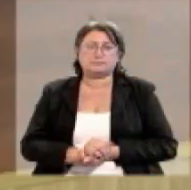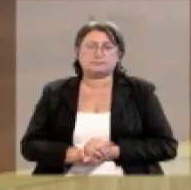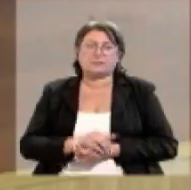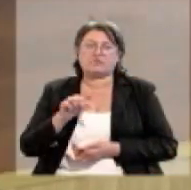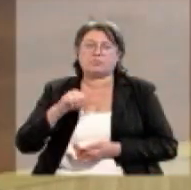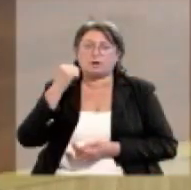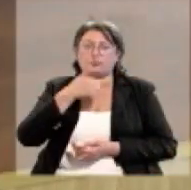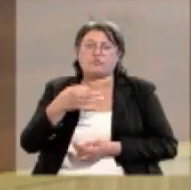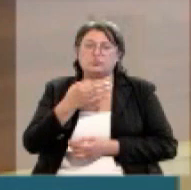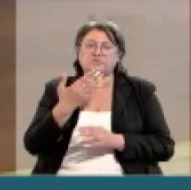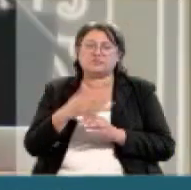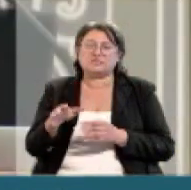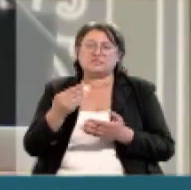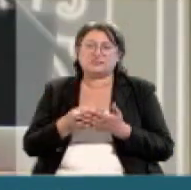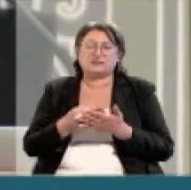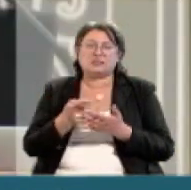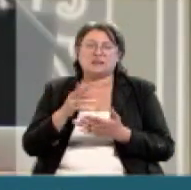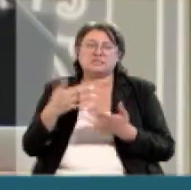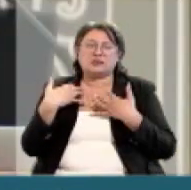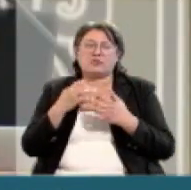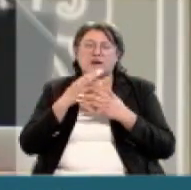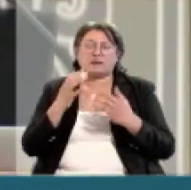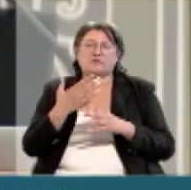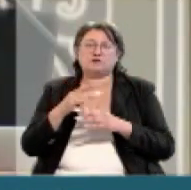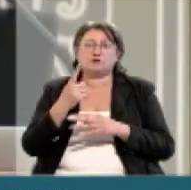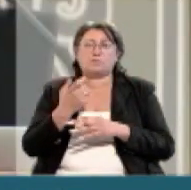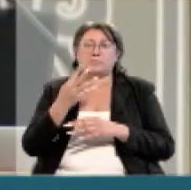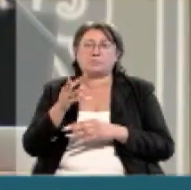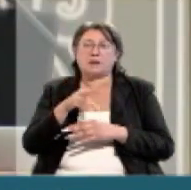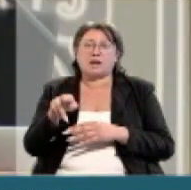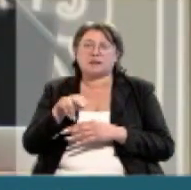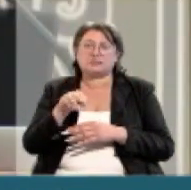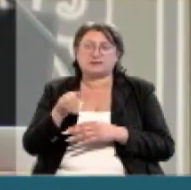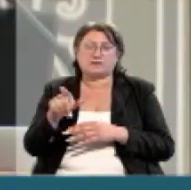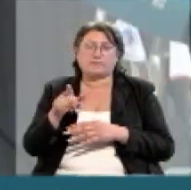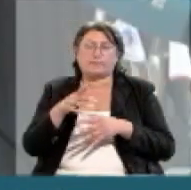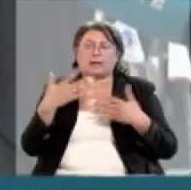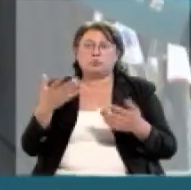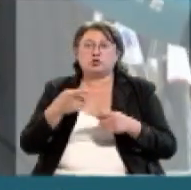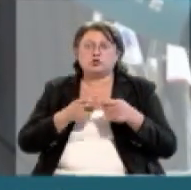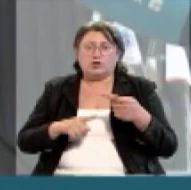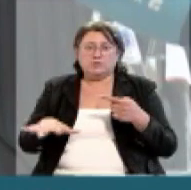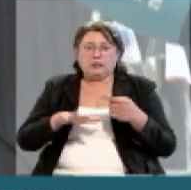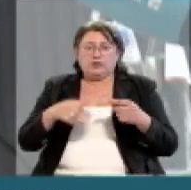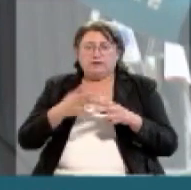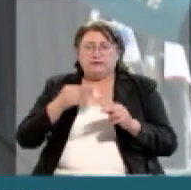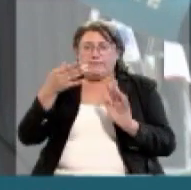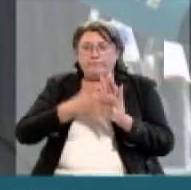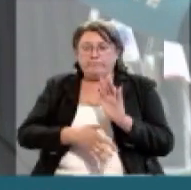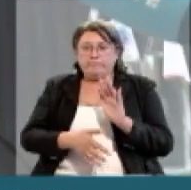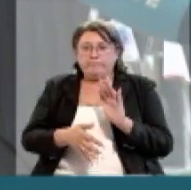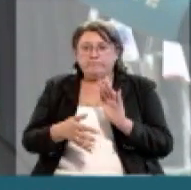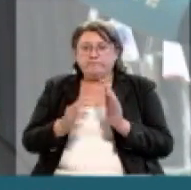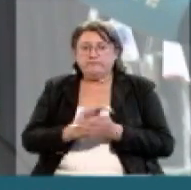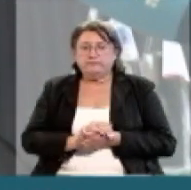Биыл облыста денсаулық сақтау саласына бөлінген қаражат 105,14 миллиард теңгені құрайды. Олардың басым бөлігі әлеуметтік